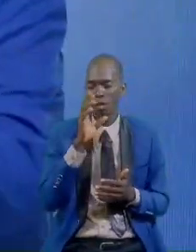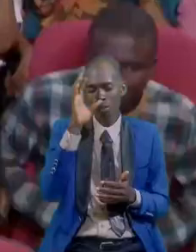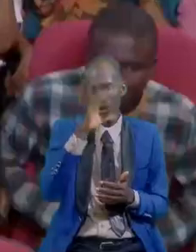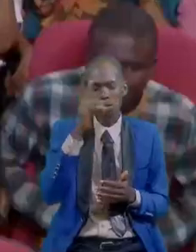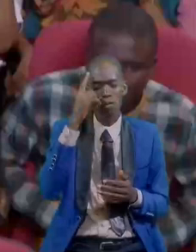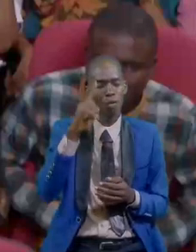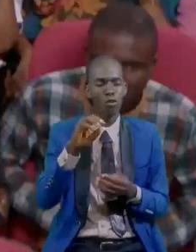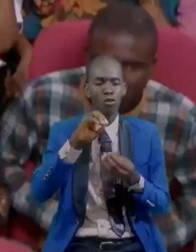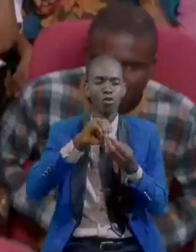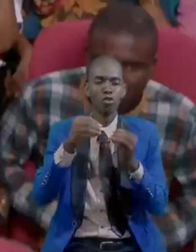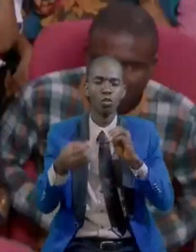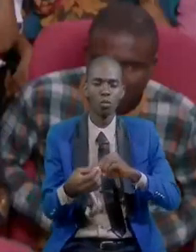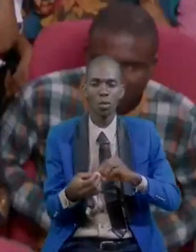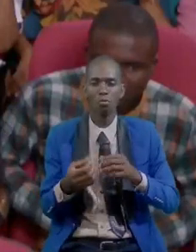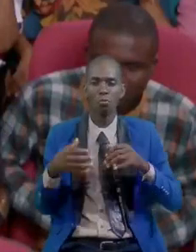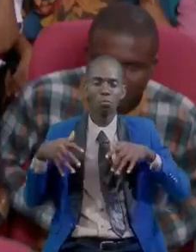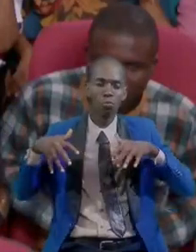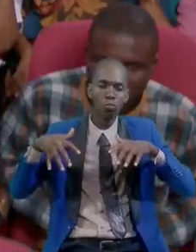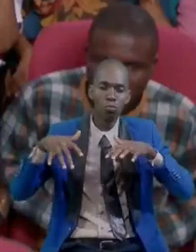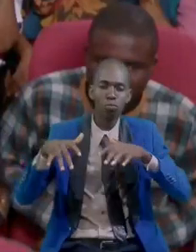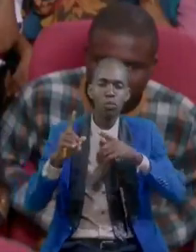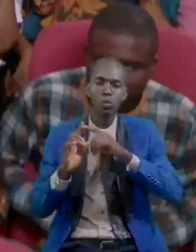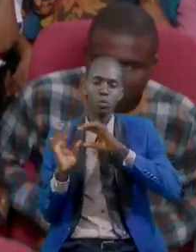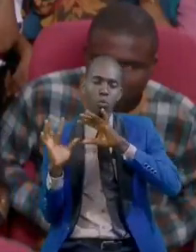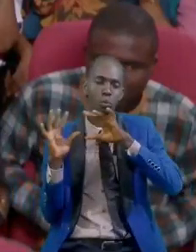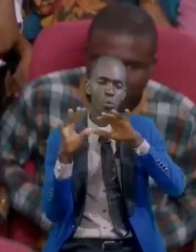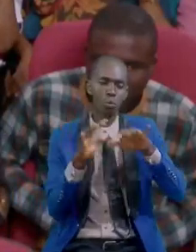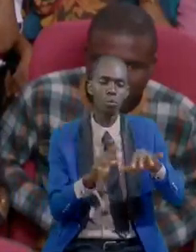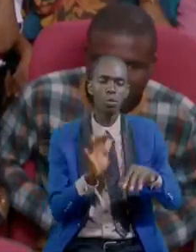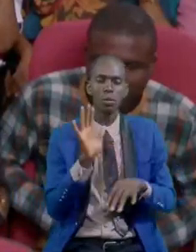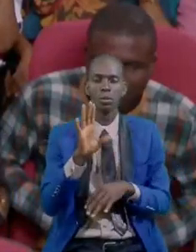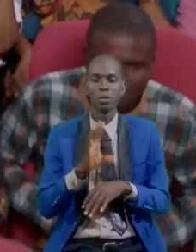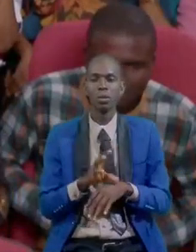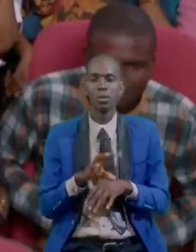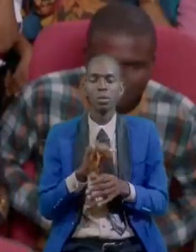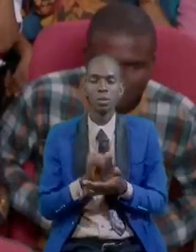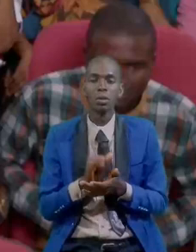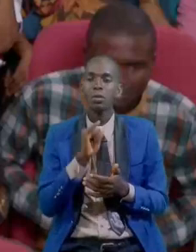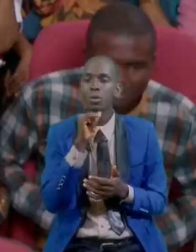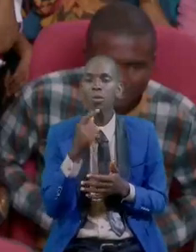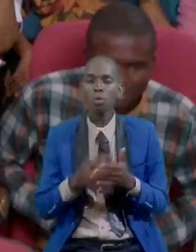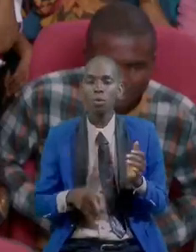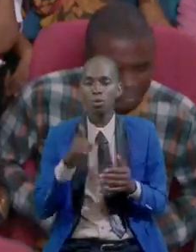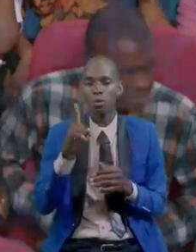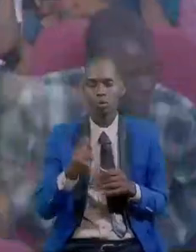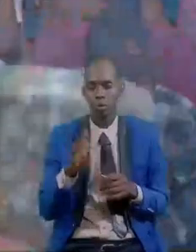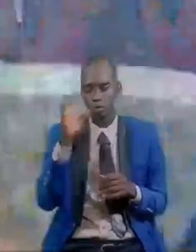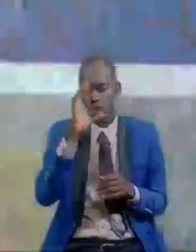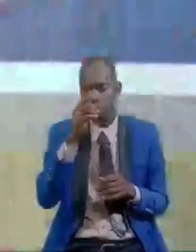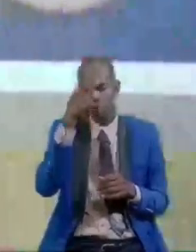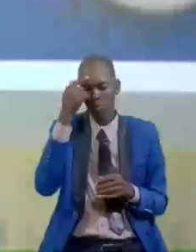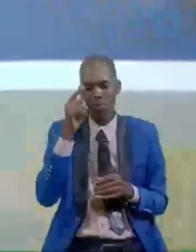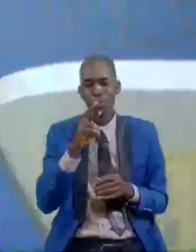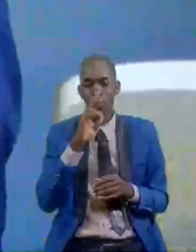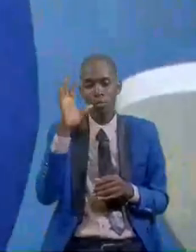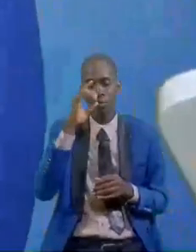chambrent plusieurs membres dans leur assemblée. Ce n'est pas ce qu'il faut chercher. Et parce qu'ils cherchent ça,